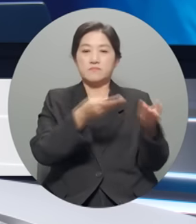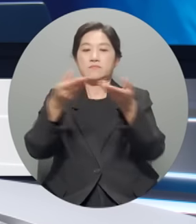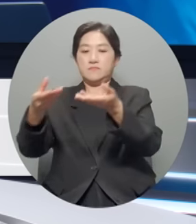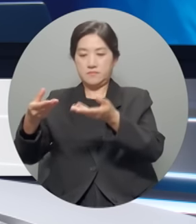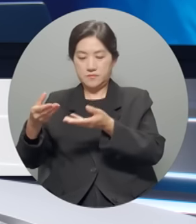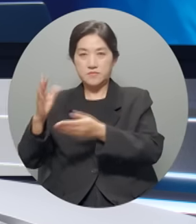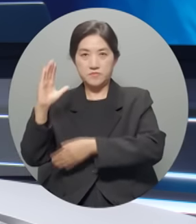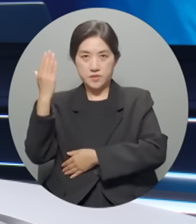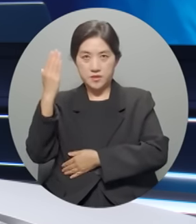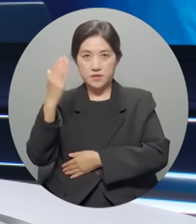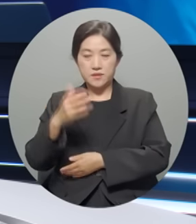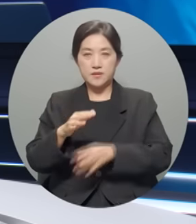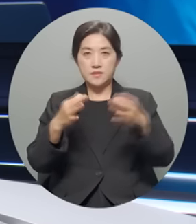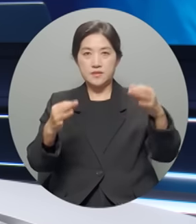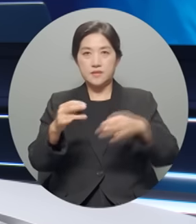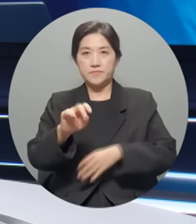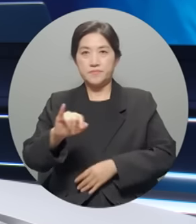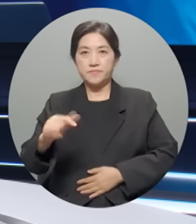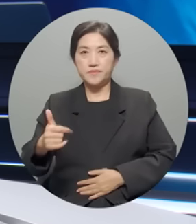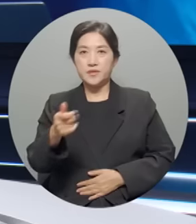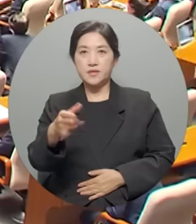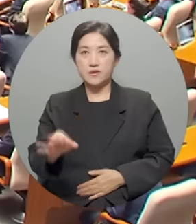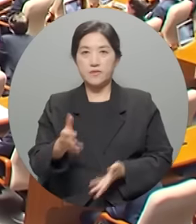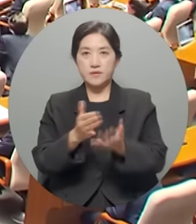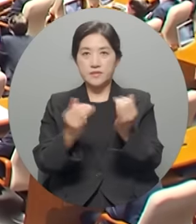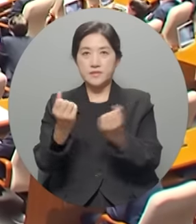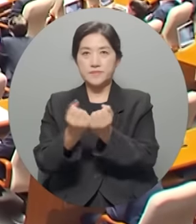첫 소식 김민영 기자가 보도합니다.